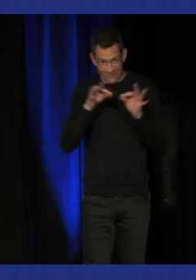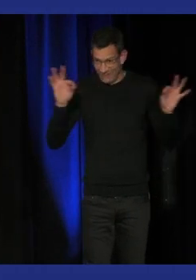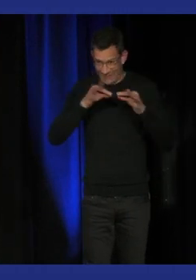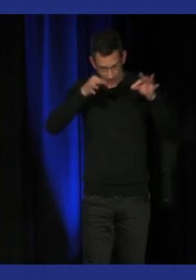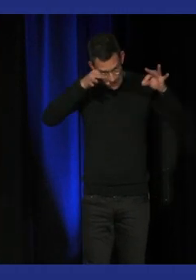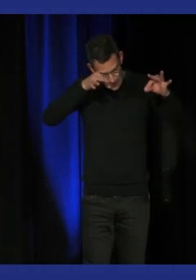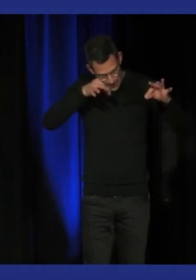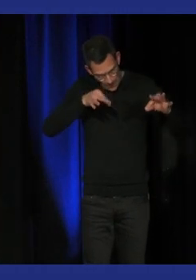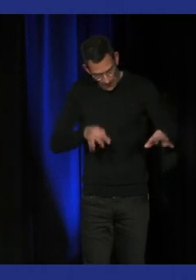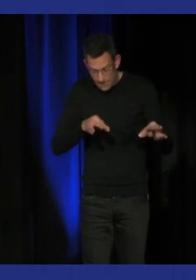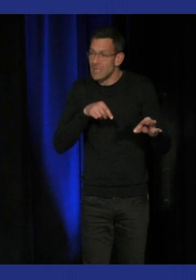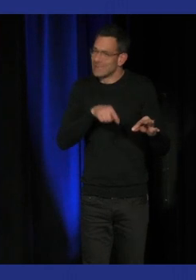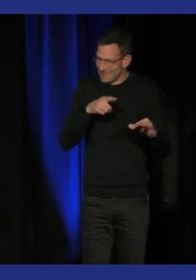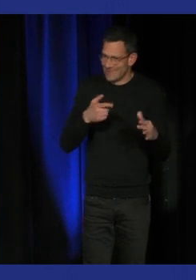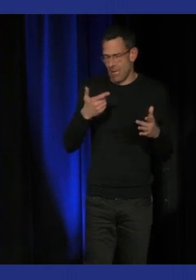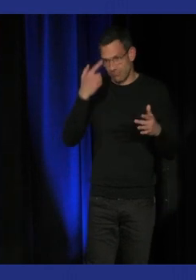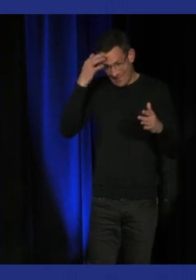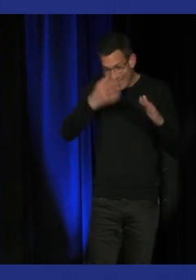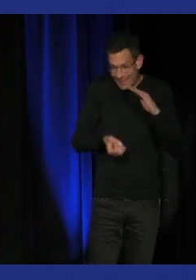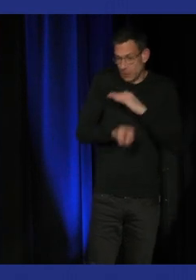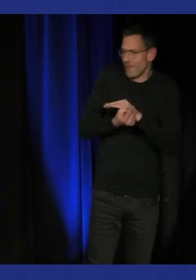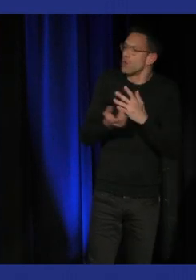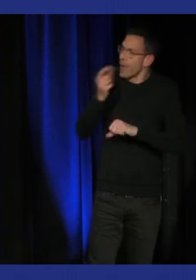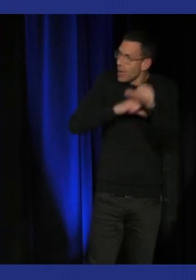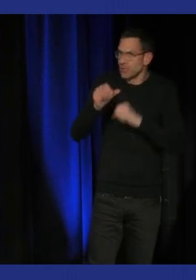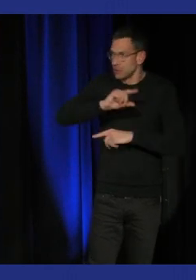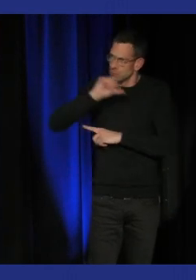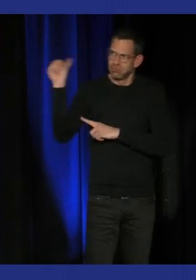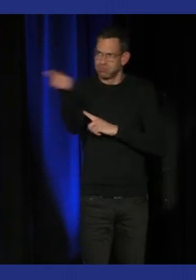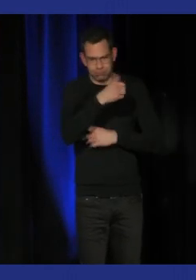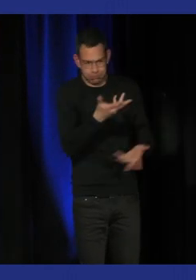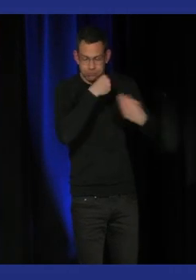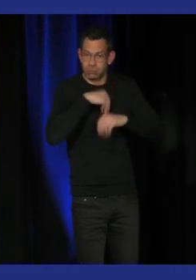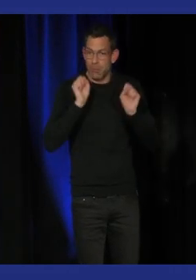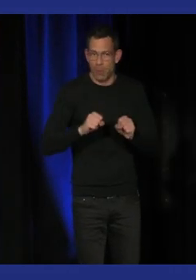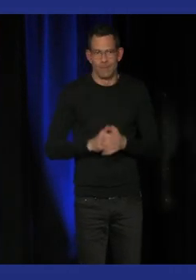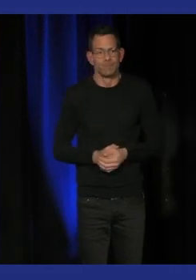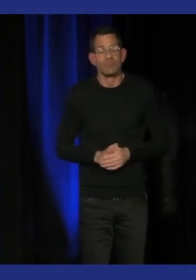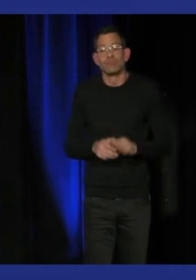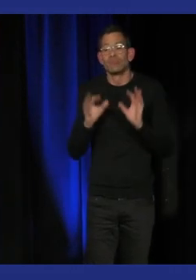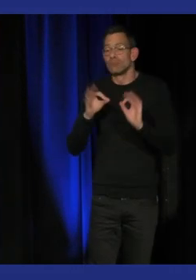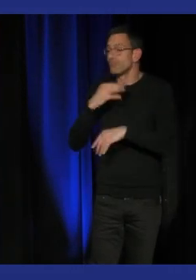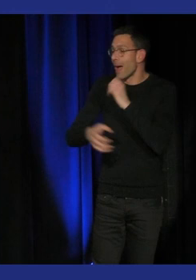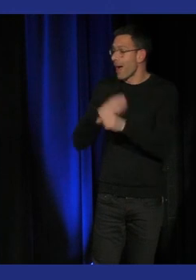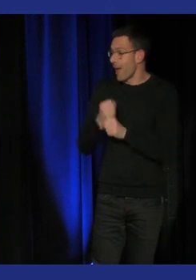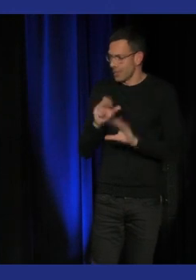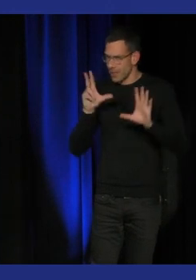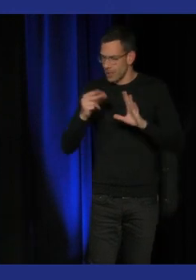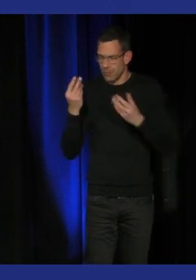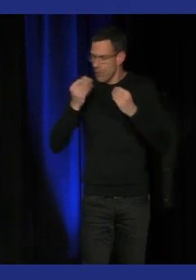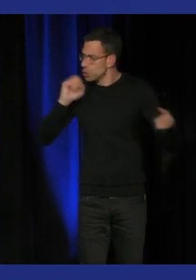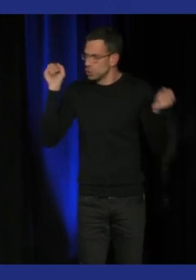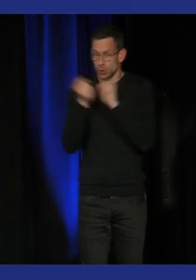tous l'utiliser. Et l'invention qui va changer la donne dans les années 80, c'est qu'en Allemagne, il y a un